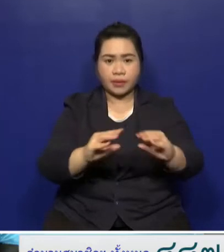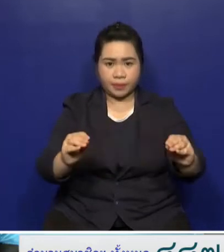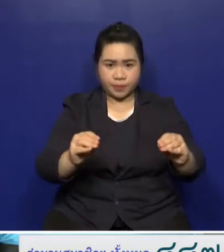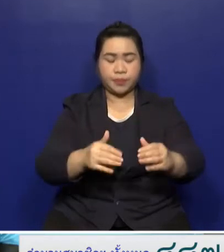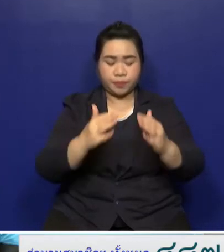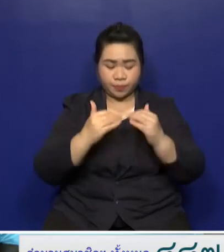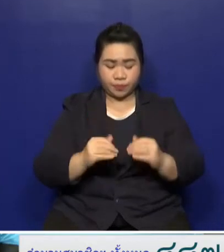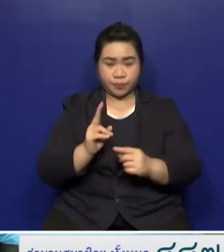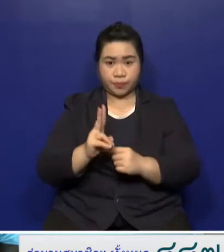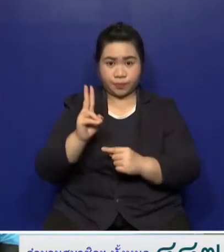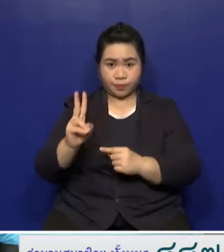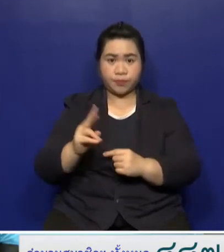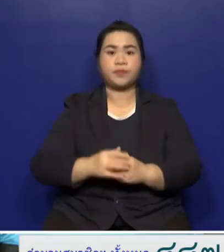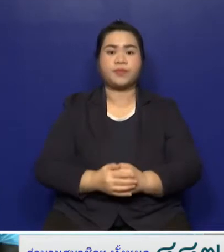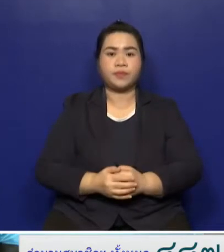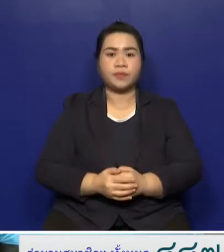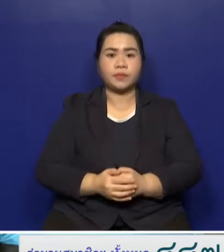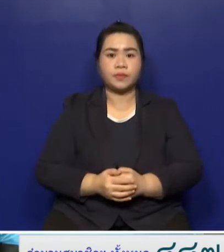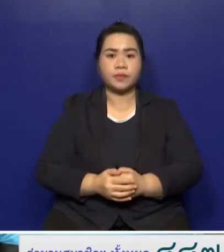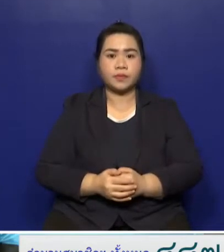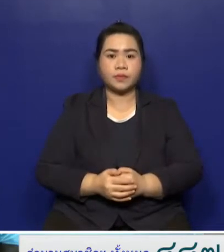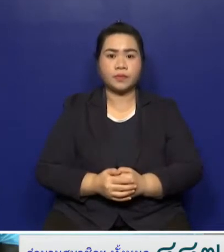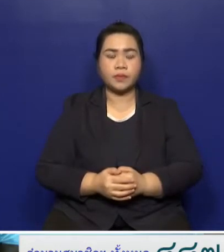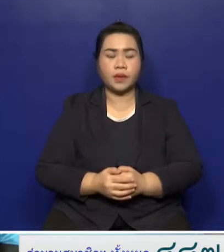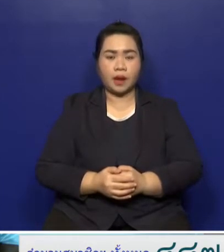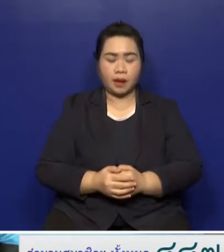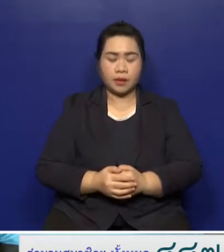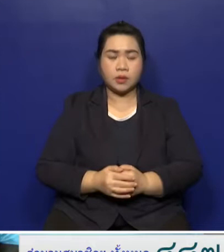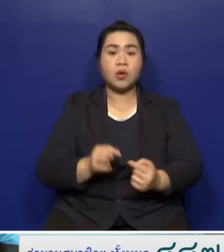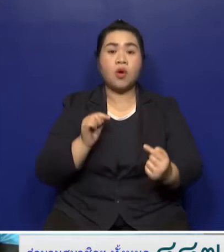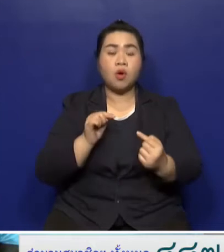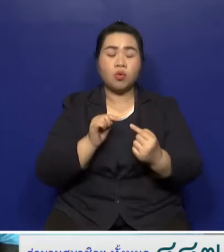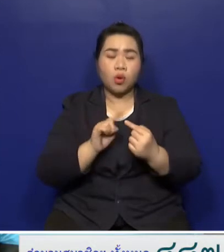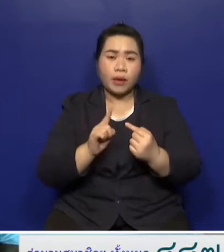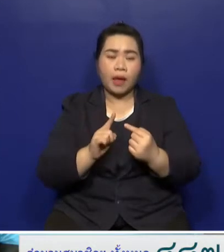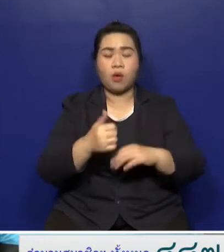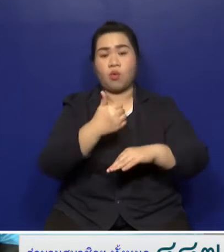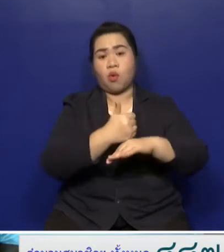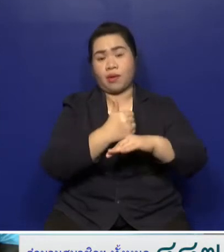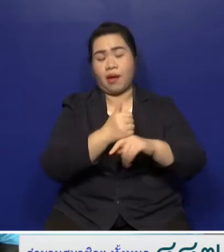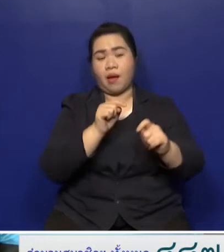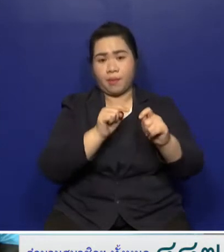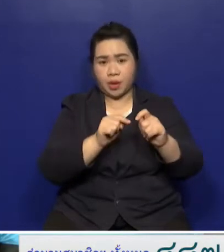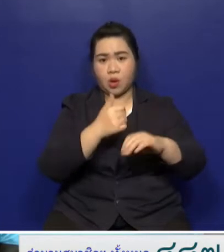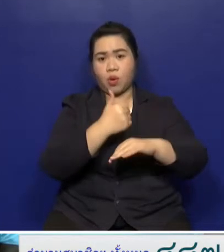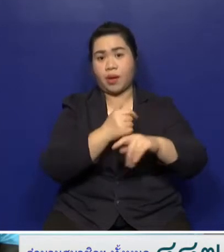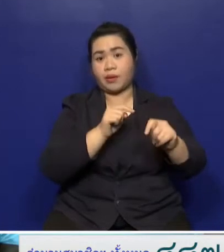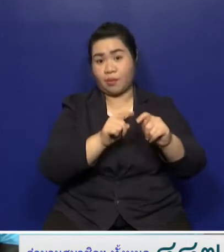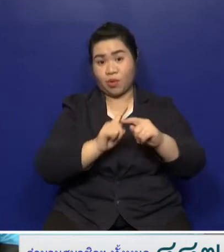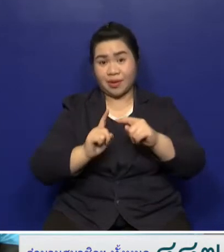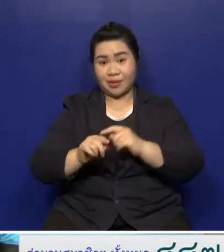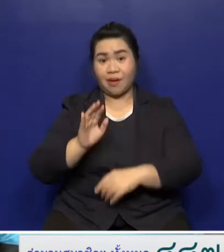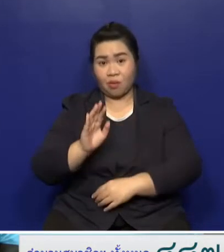ที่2ครับได้รับการร้องเรียนจากท่านนายกราชันกำนันวีนัทและรองแปลงพิบูลมาตำบลศรีสุ